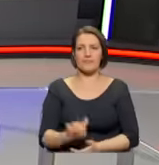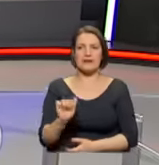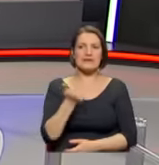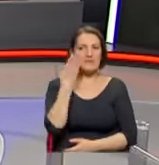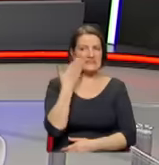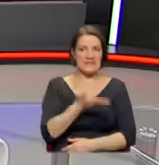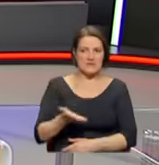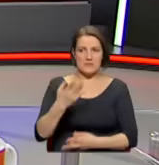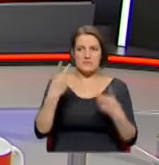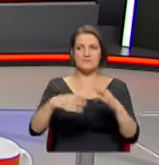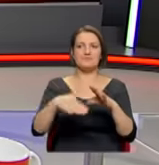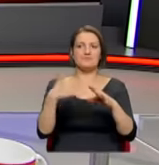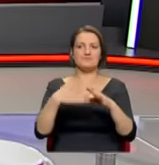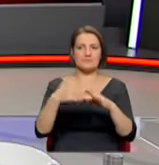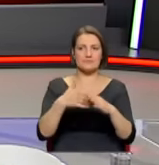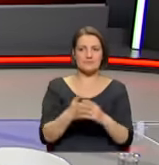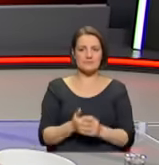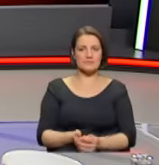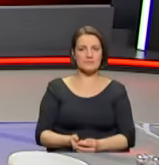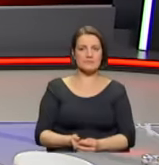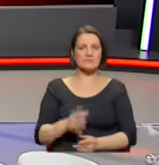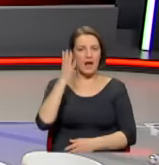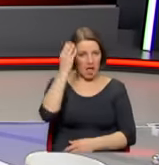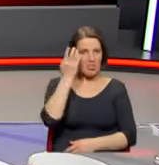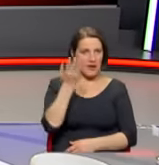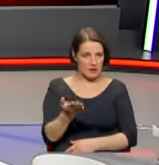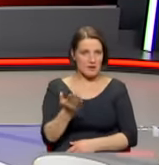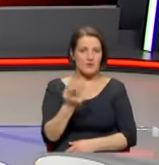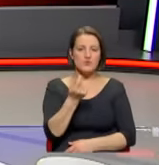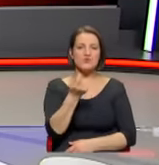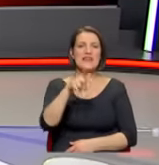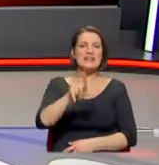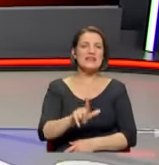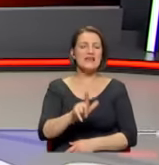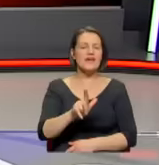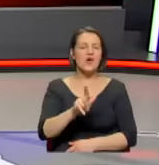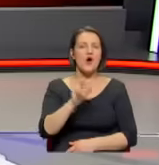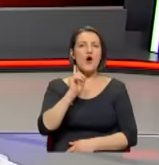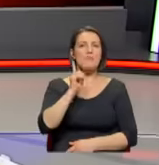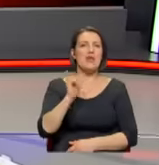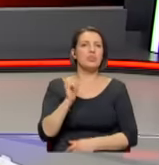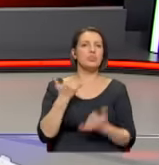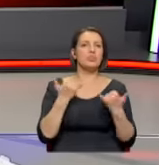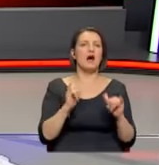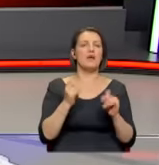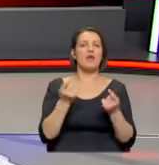Kıymetli izleyicilerimizden mesajlar. Anla artık, ücretli öğretmenler tatilde de para alamıyor. Bu